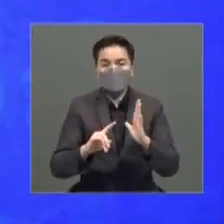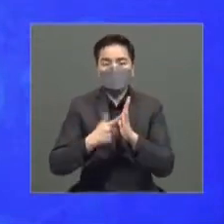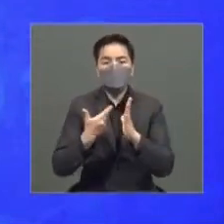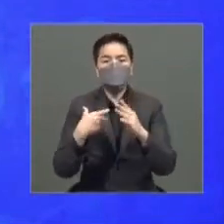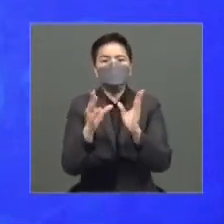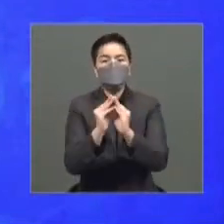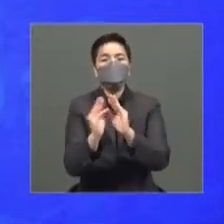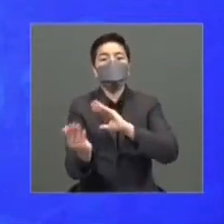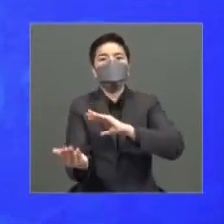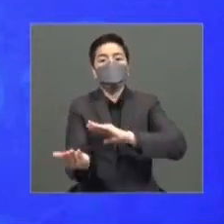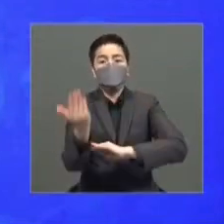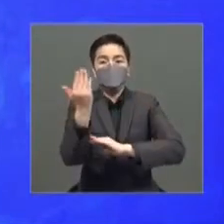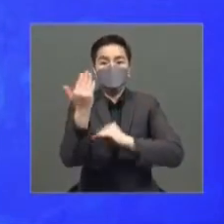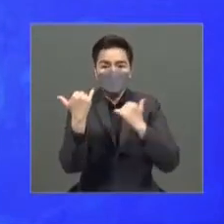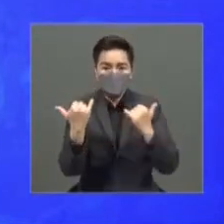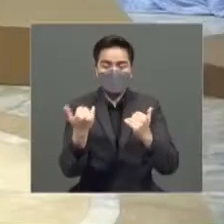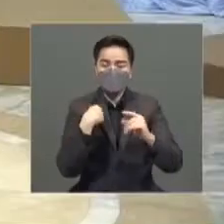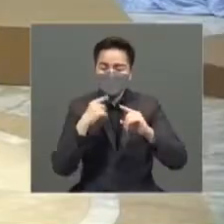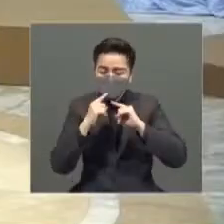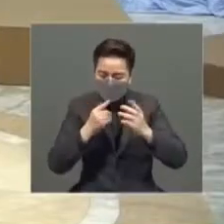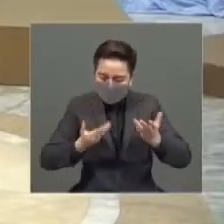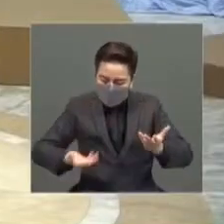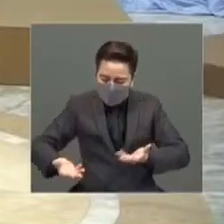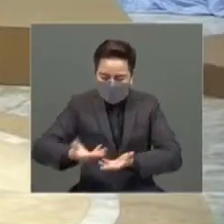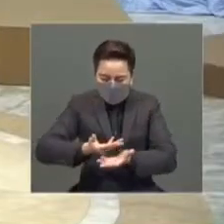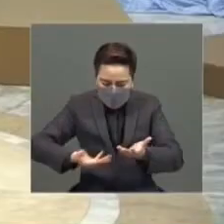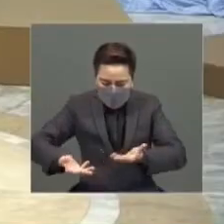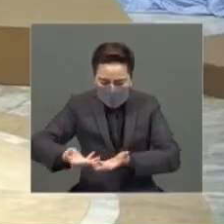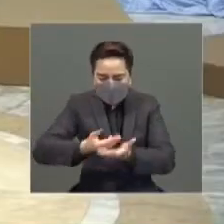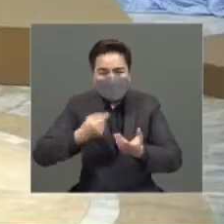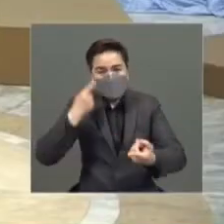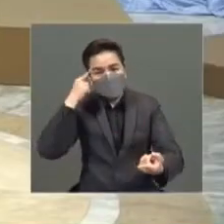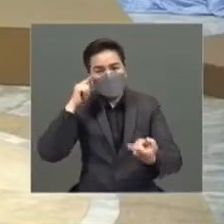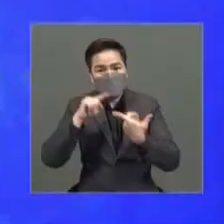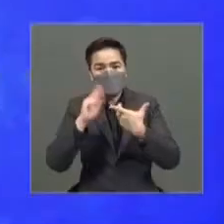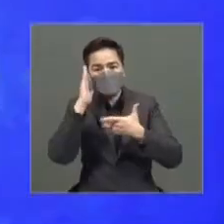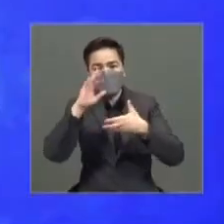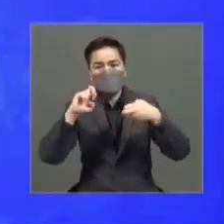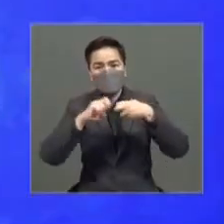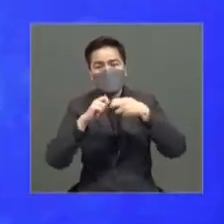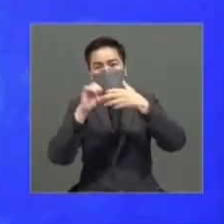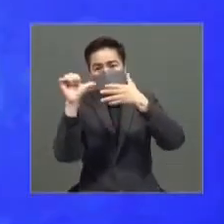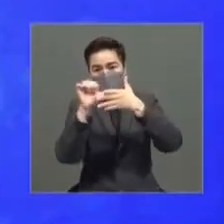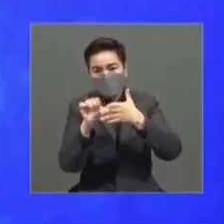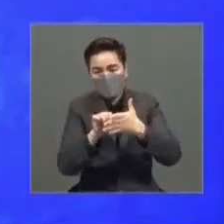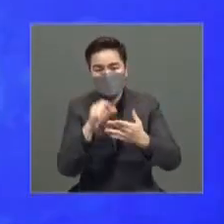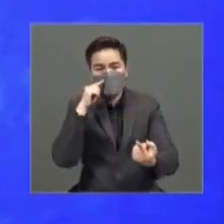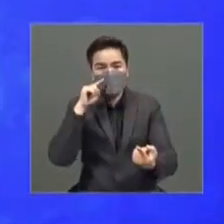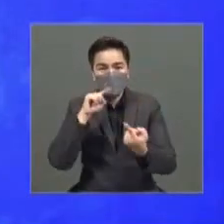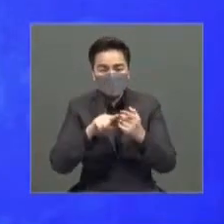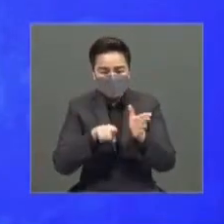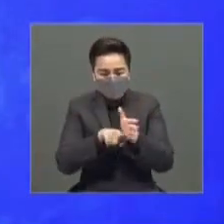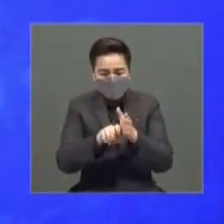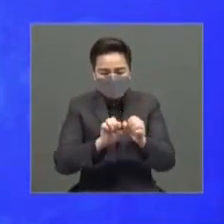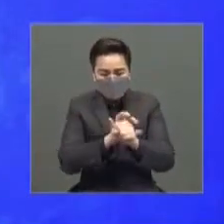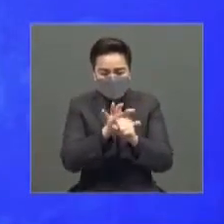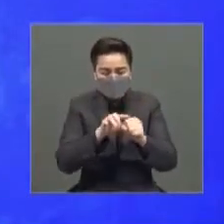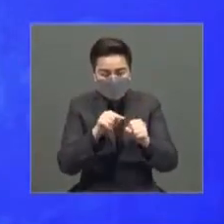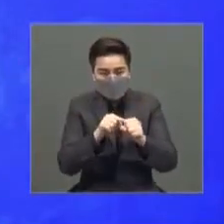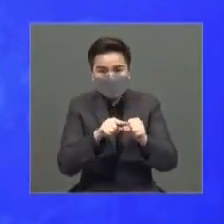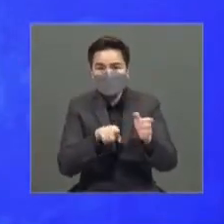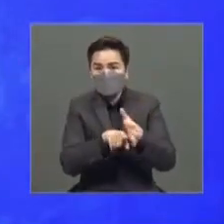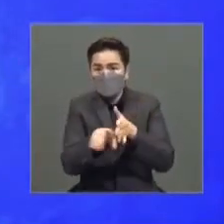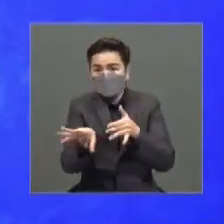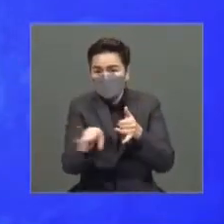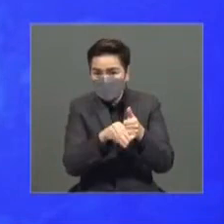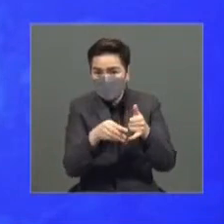ต่การประชุมเมื่อช่วงเช้าที่ผ่านมาก็มีการหารือกันอย่างหนักนะคะเพื่อที่จะดูว่าการแก้ไขปัญหาโดยเฉพาะเรื่องของการตรวจหาผู้ติดเชื้อ